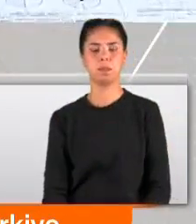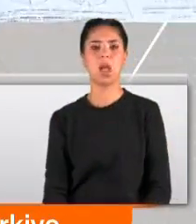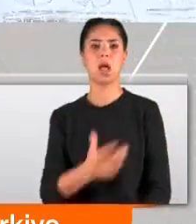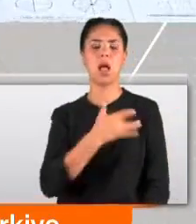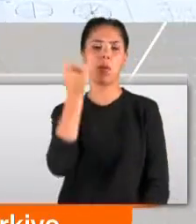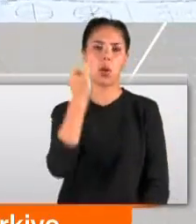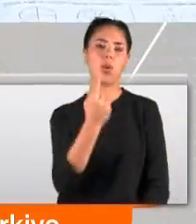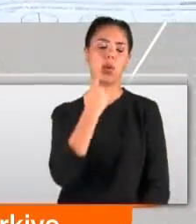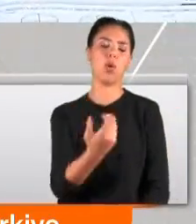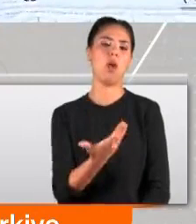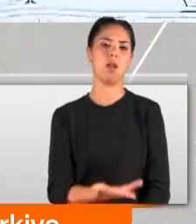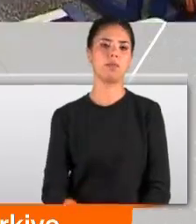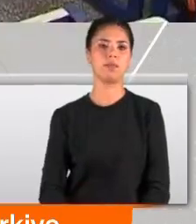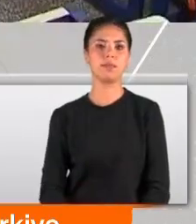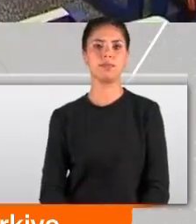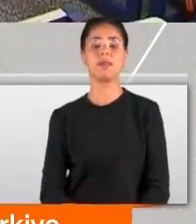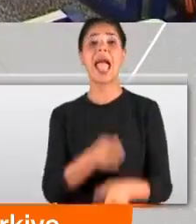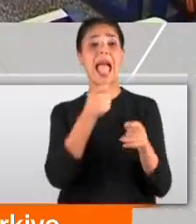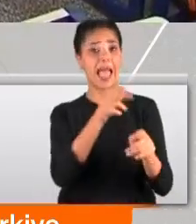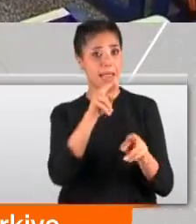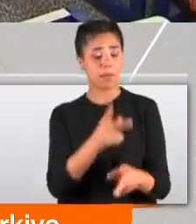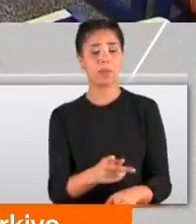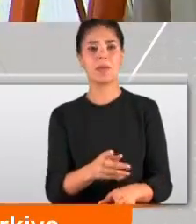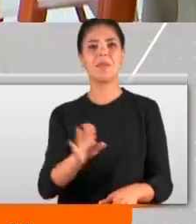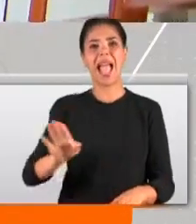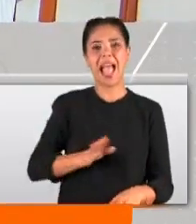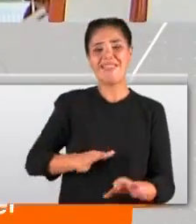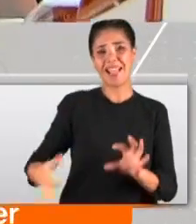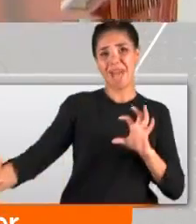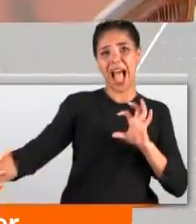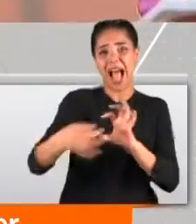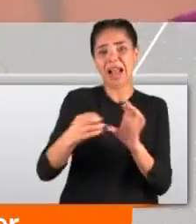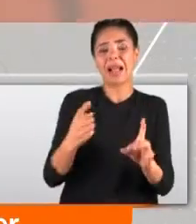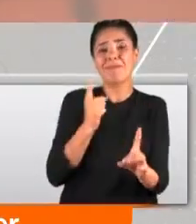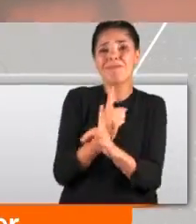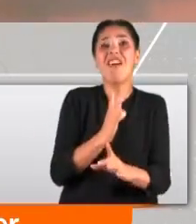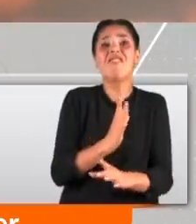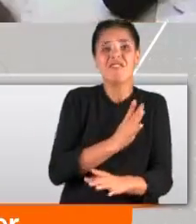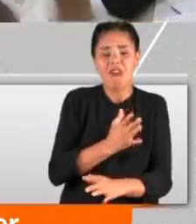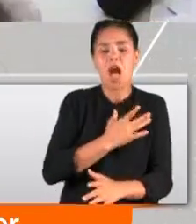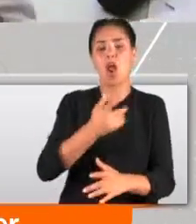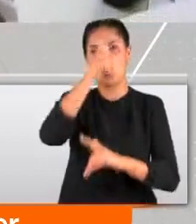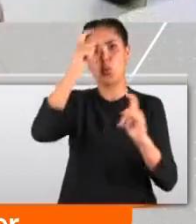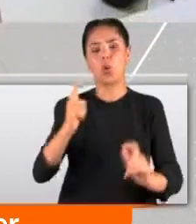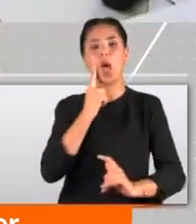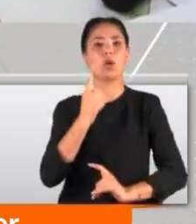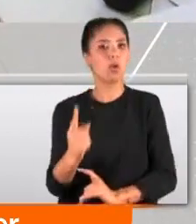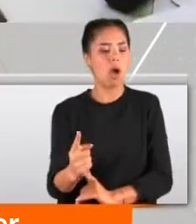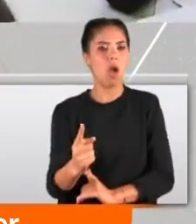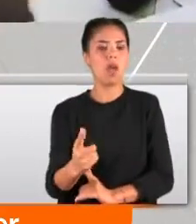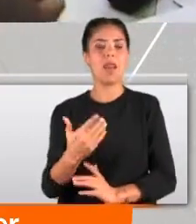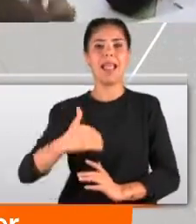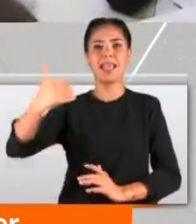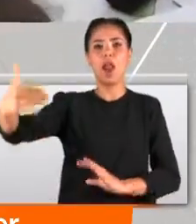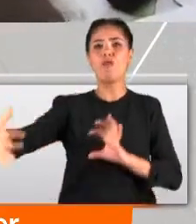niyetli bir girişimdir. Eğitim gibi doğrudan evlatlarımızı ve ülkemizi